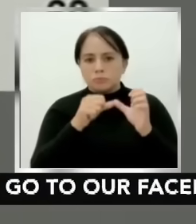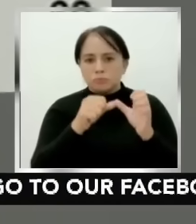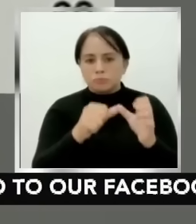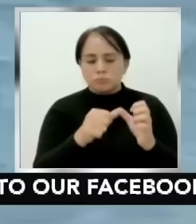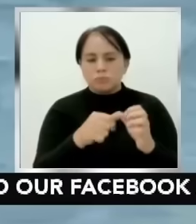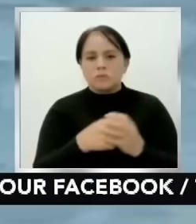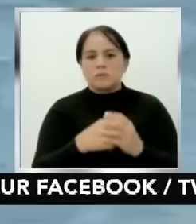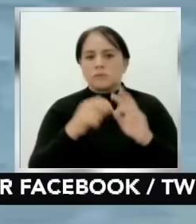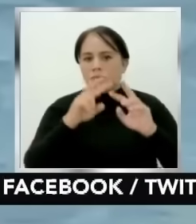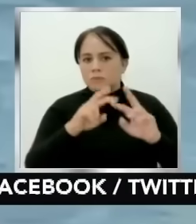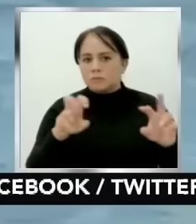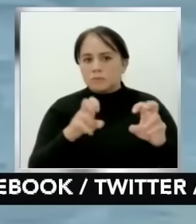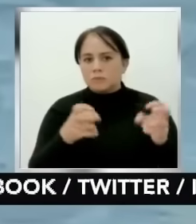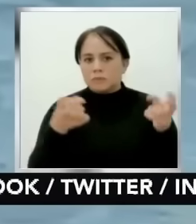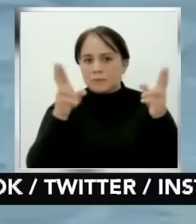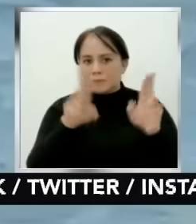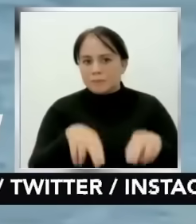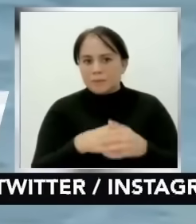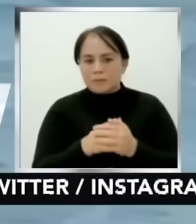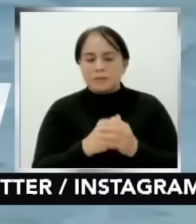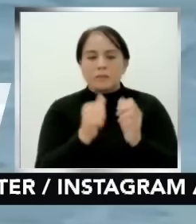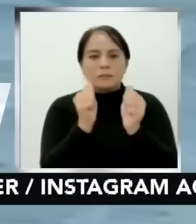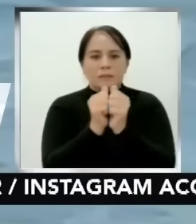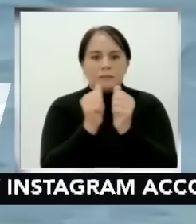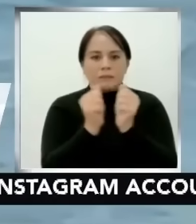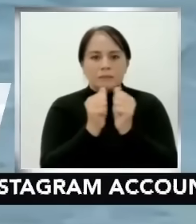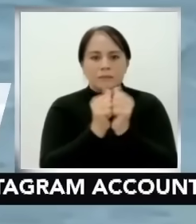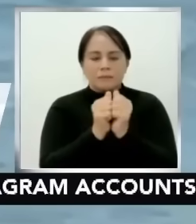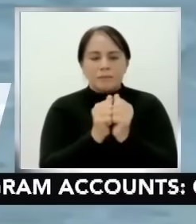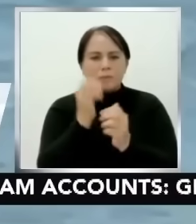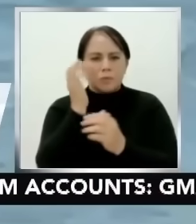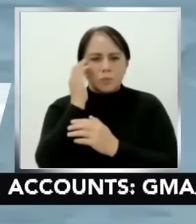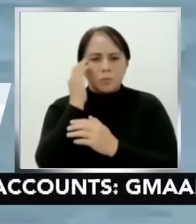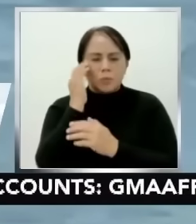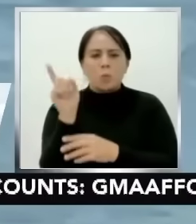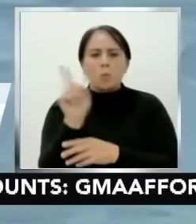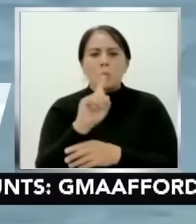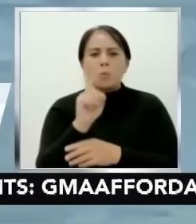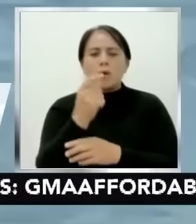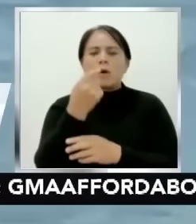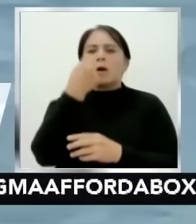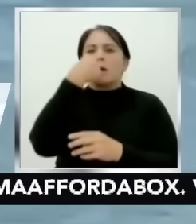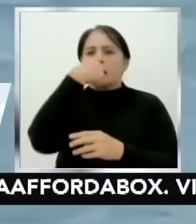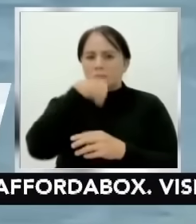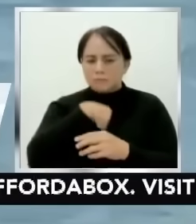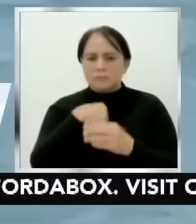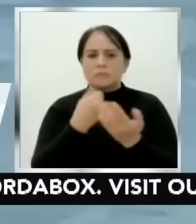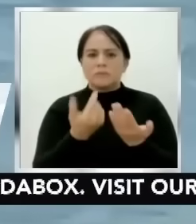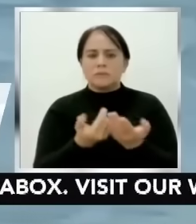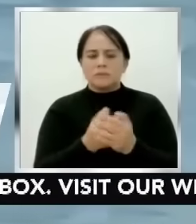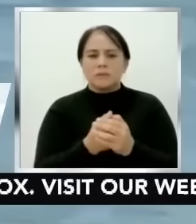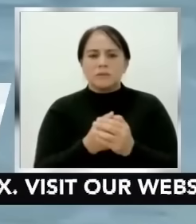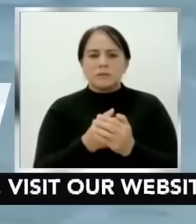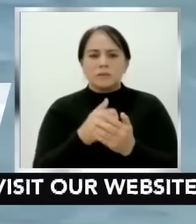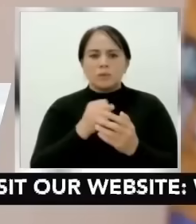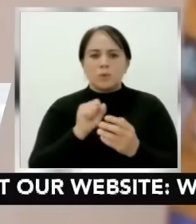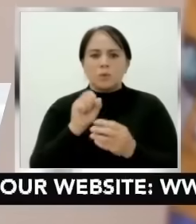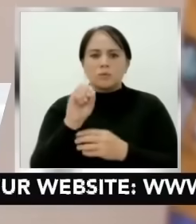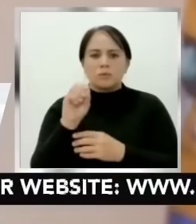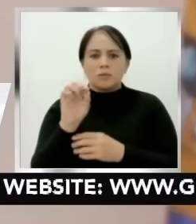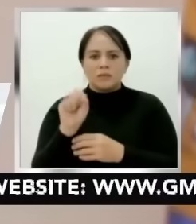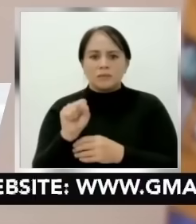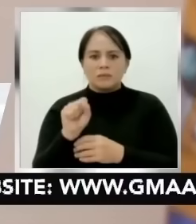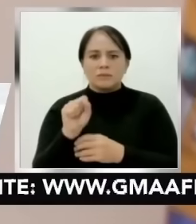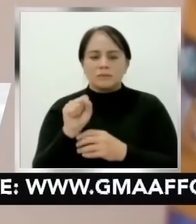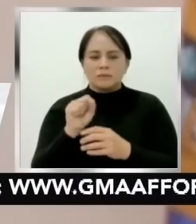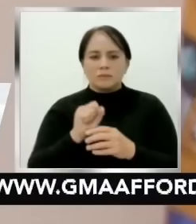sa insidente. Kasama na ang pag-alam kung ano ang isinubo at umano'y nilunok ng OTS personnel. Sa